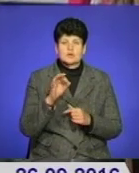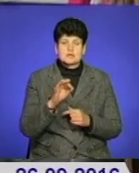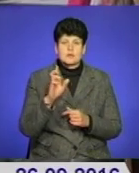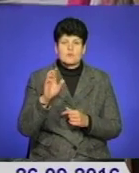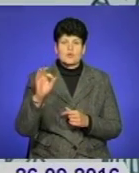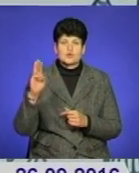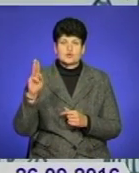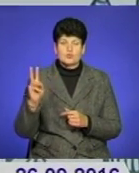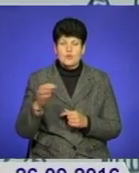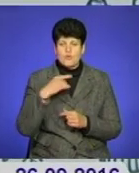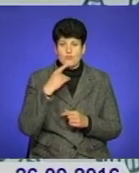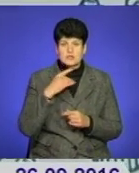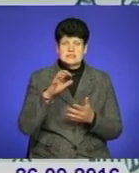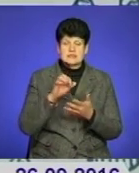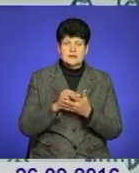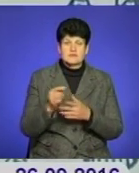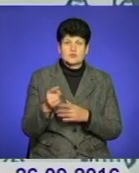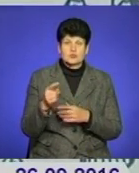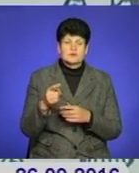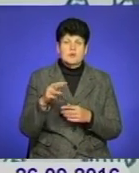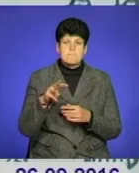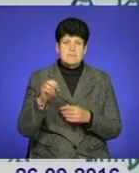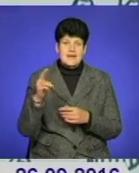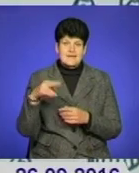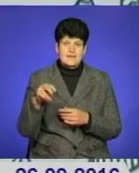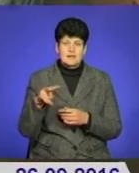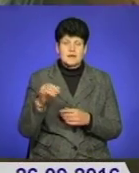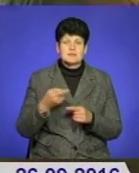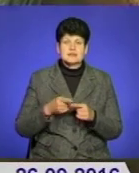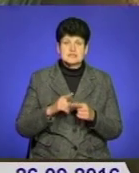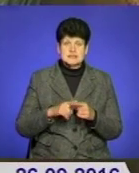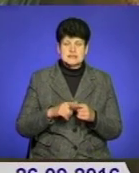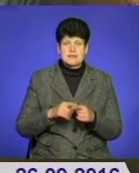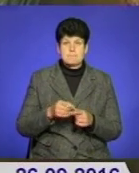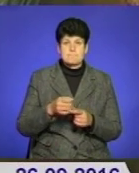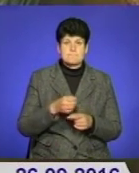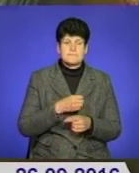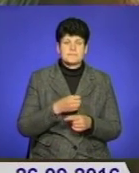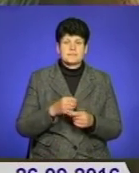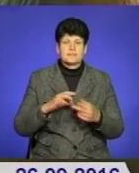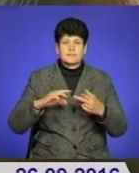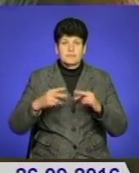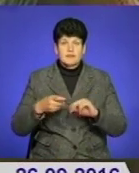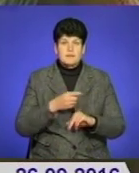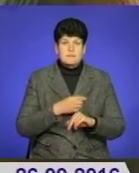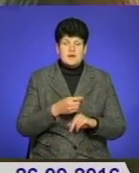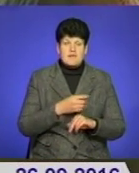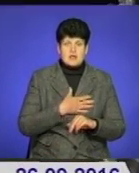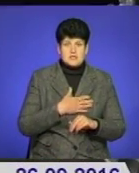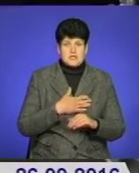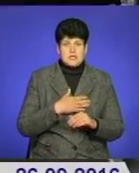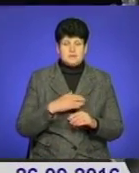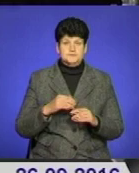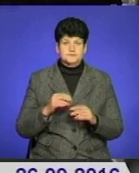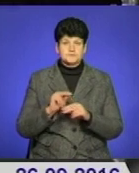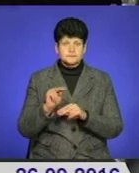зазначає, заняття у Тернопільському медіалабі – це чудова альтернатива приватним і недешевим дитячим студіям. Хочу звернути